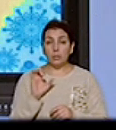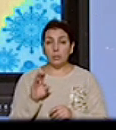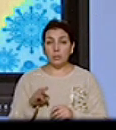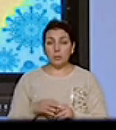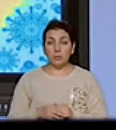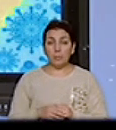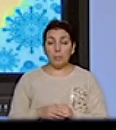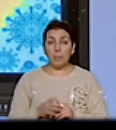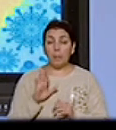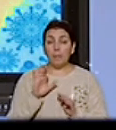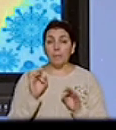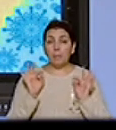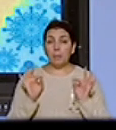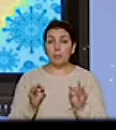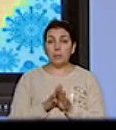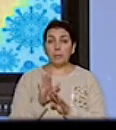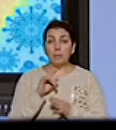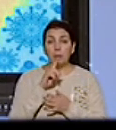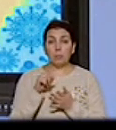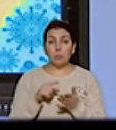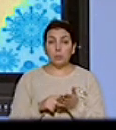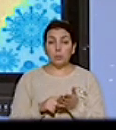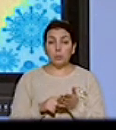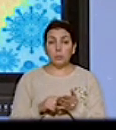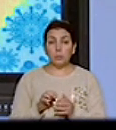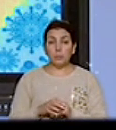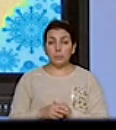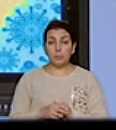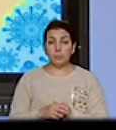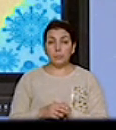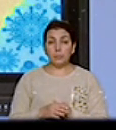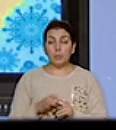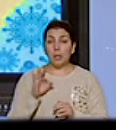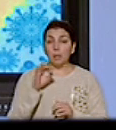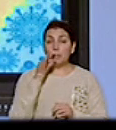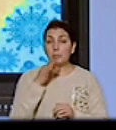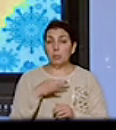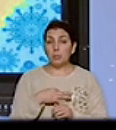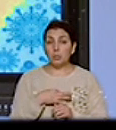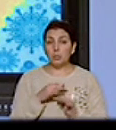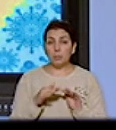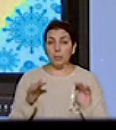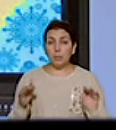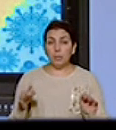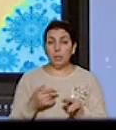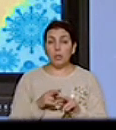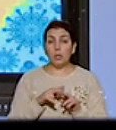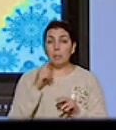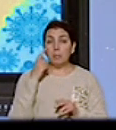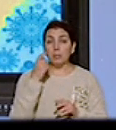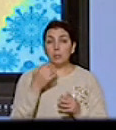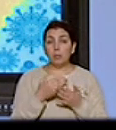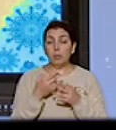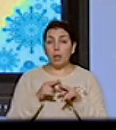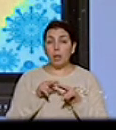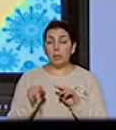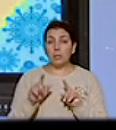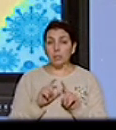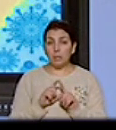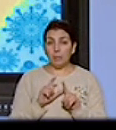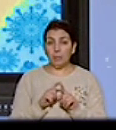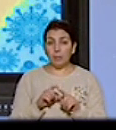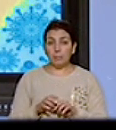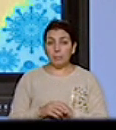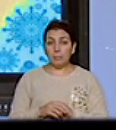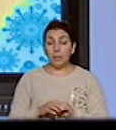час? Вы правильно задали вопросы к выделенным словам. А теперь скажите, ребята, что обозначают эти